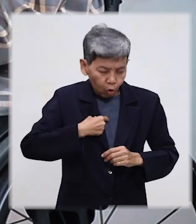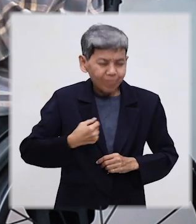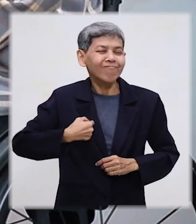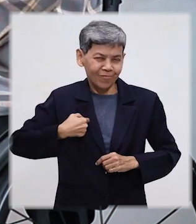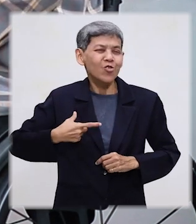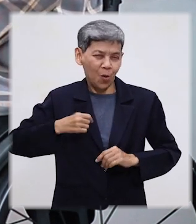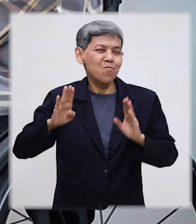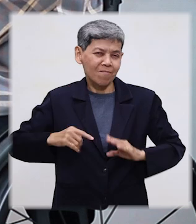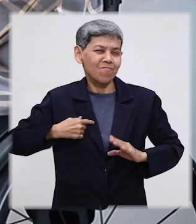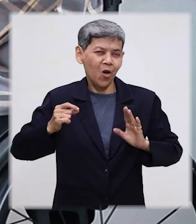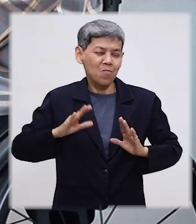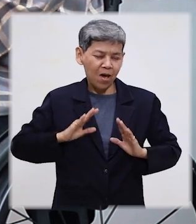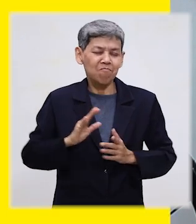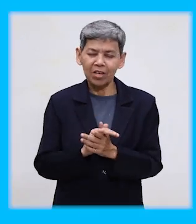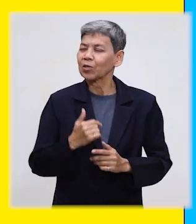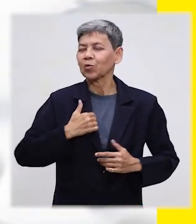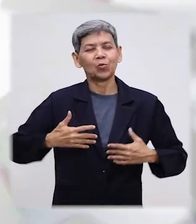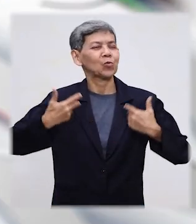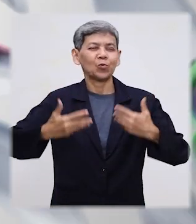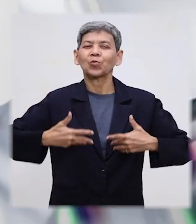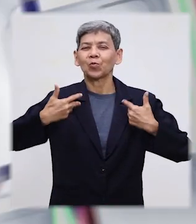กอะที่เราได้เจอข้อมูลใหม่ๆ ใช่